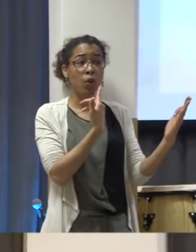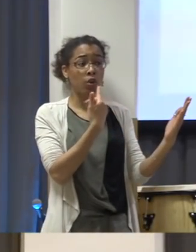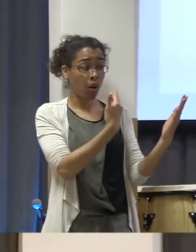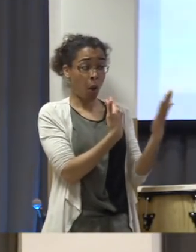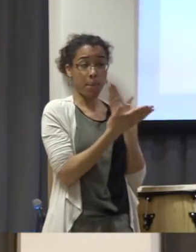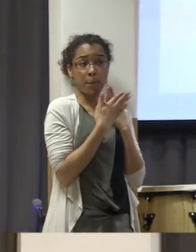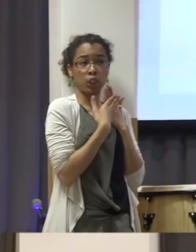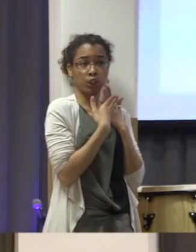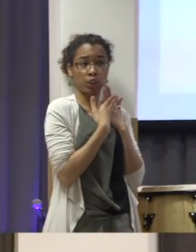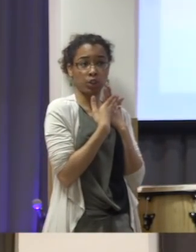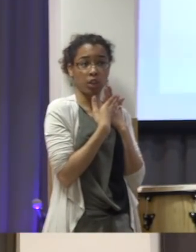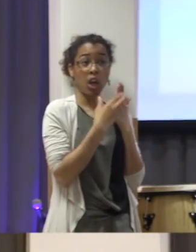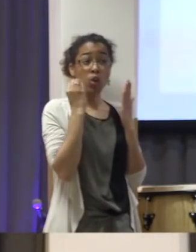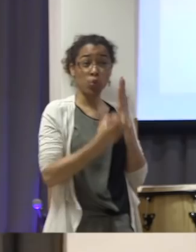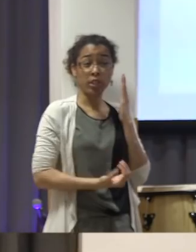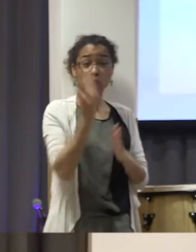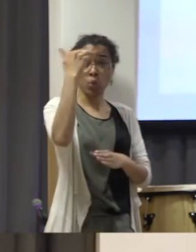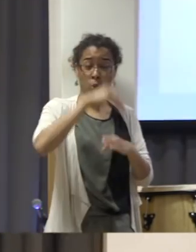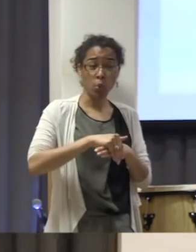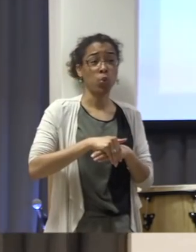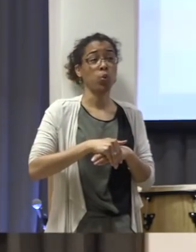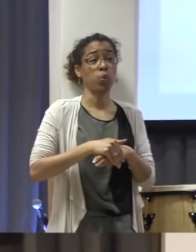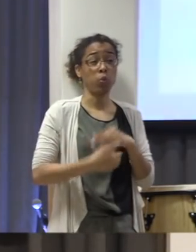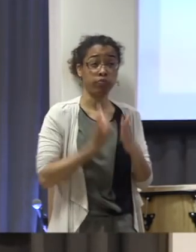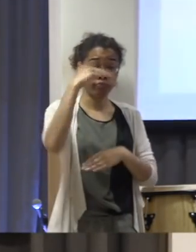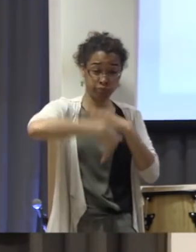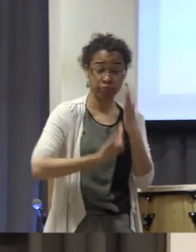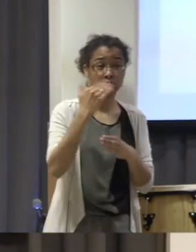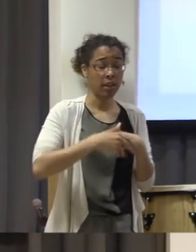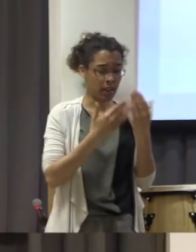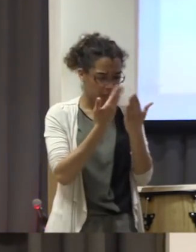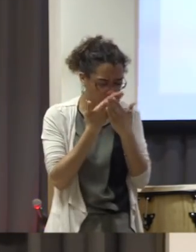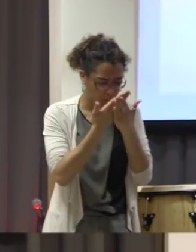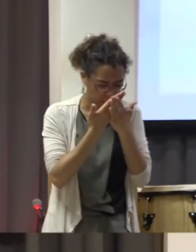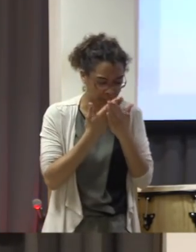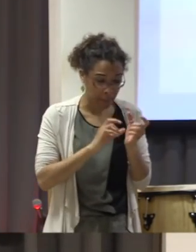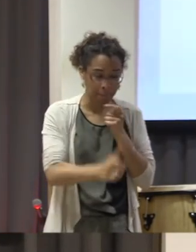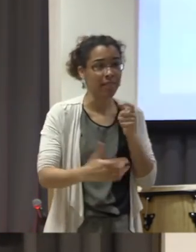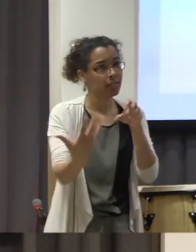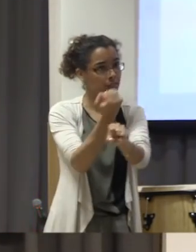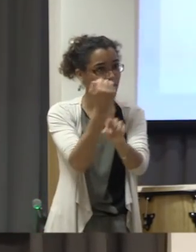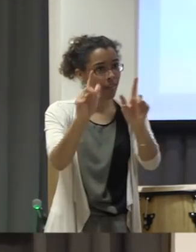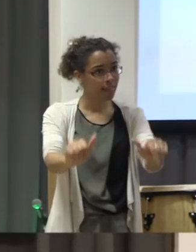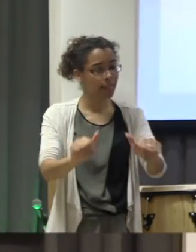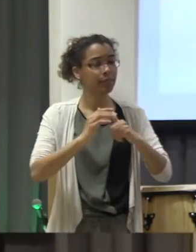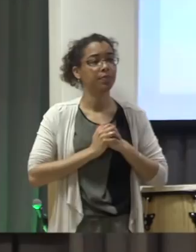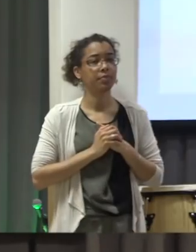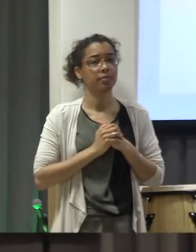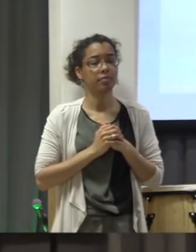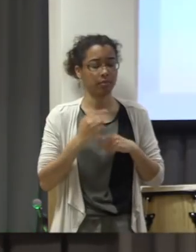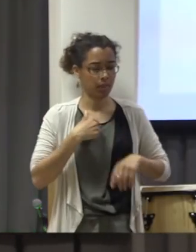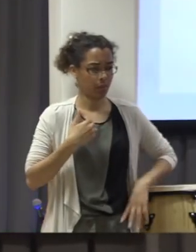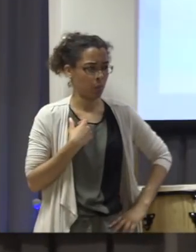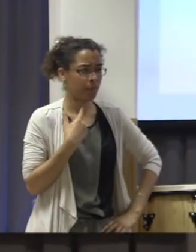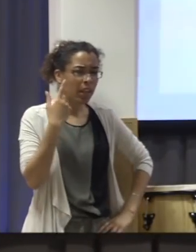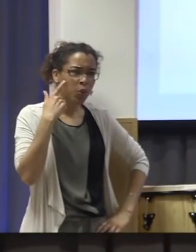bouche. Médite-le jour et nuit. Et c'est alors que tu auras du succès. Et je me dis, mais donc